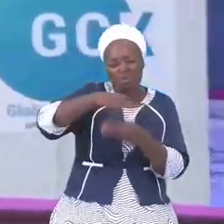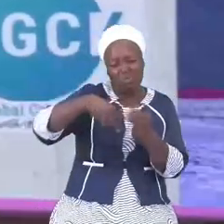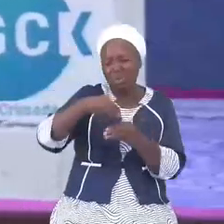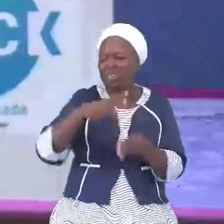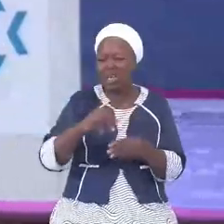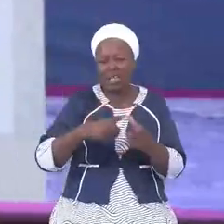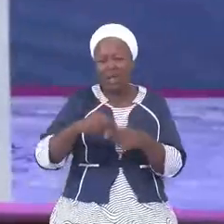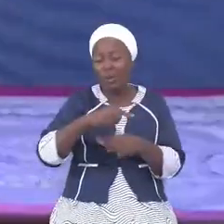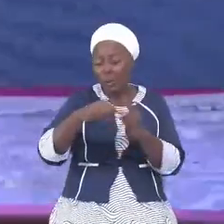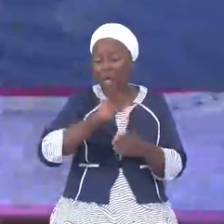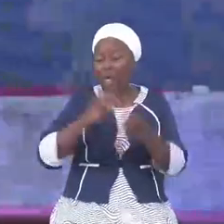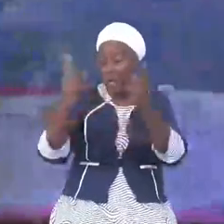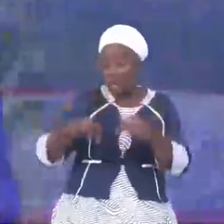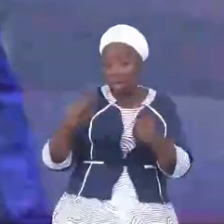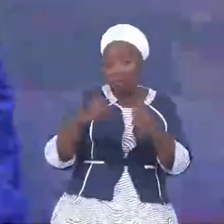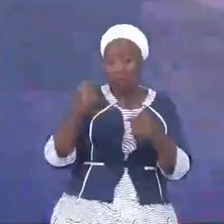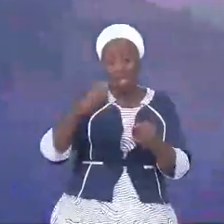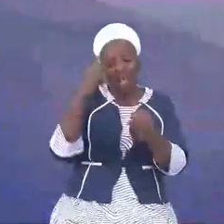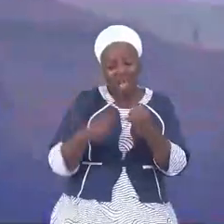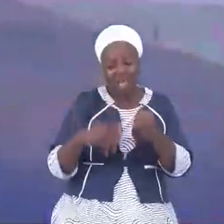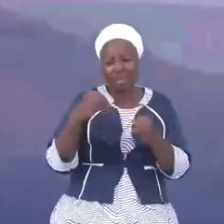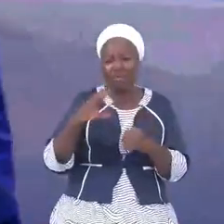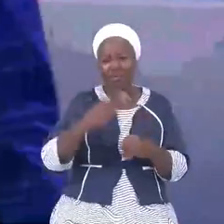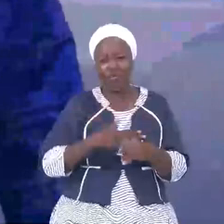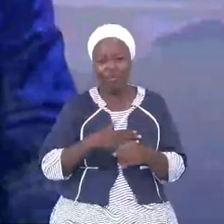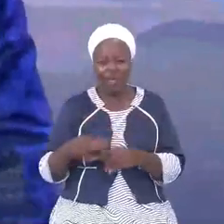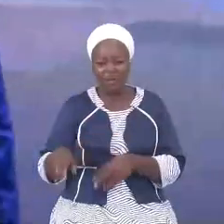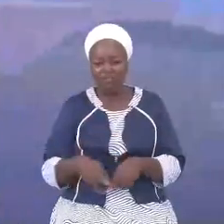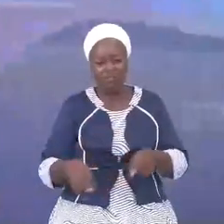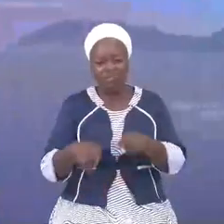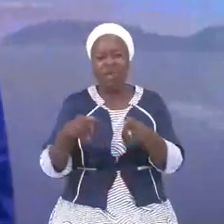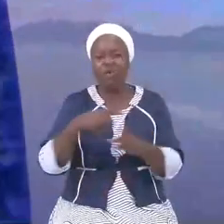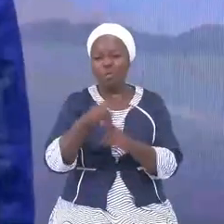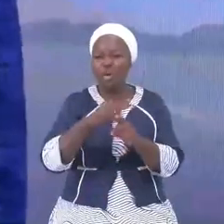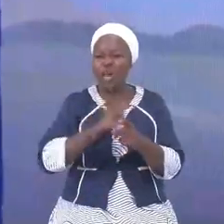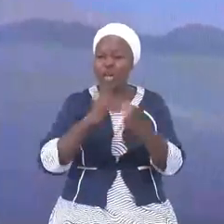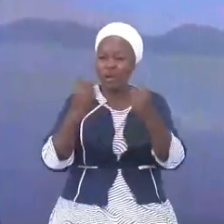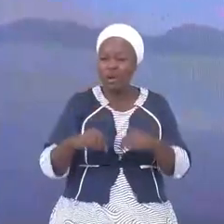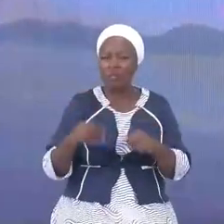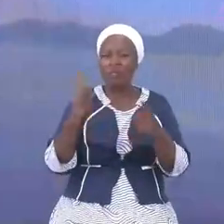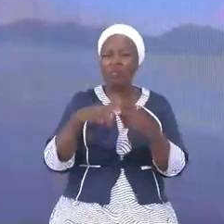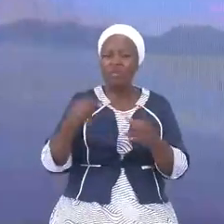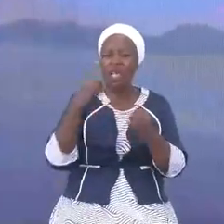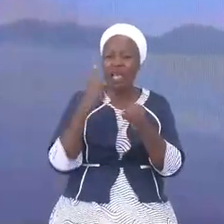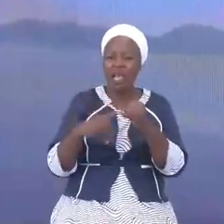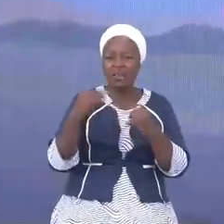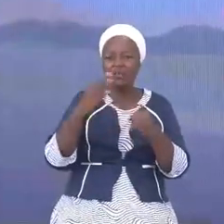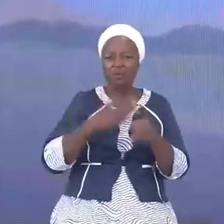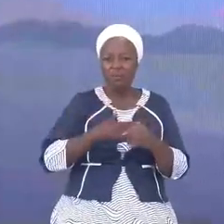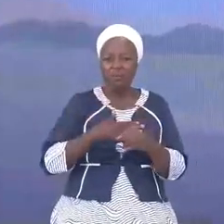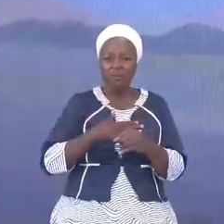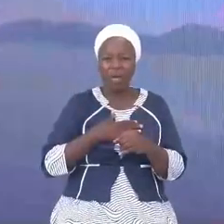suis venu à la fin de mon chemin, quand je suis parvenu à la fin de ma